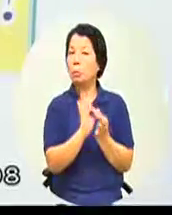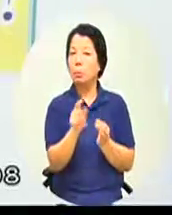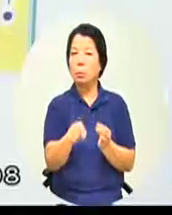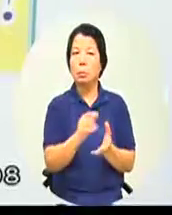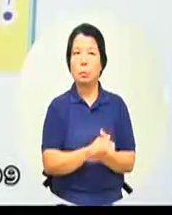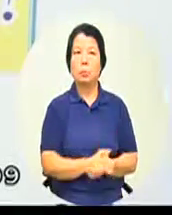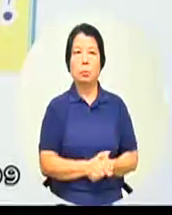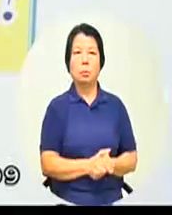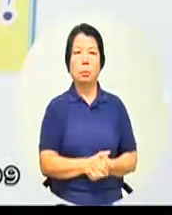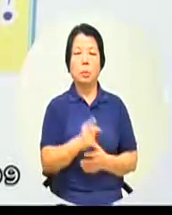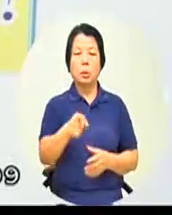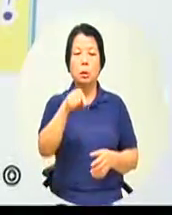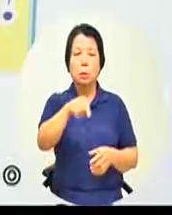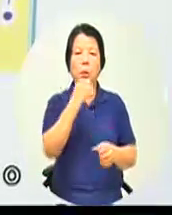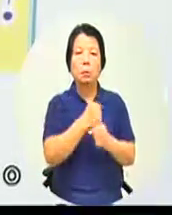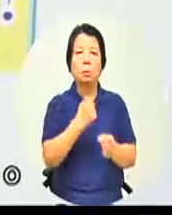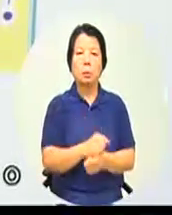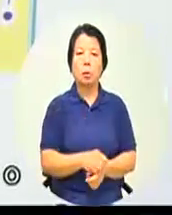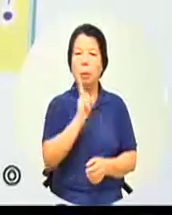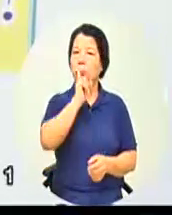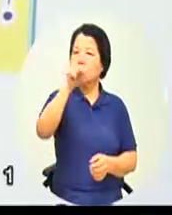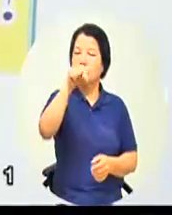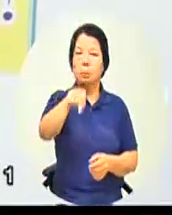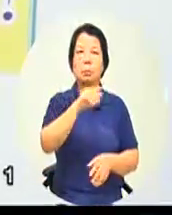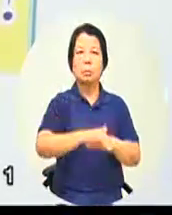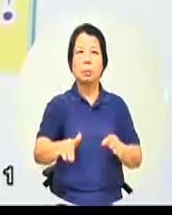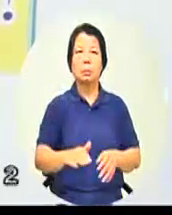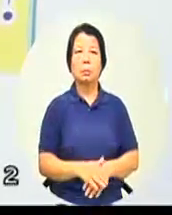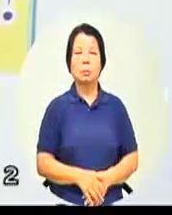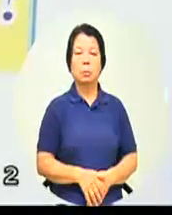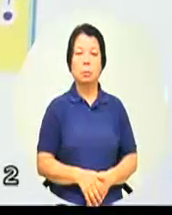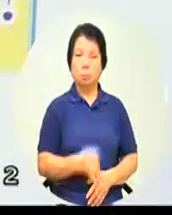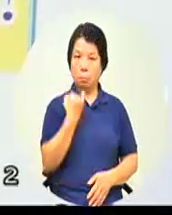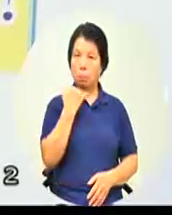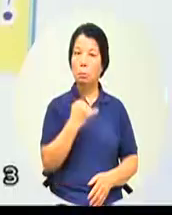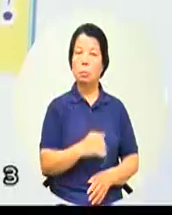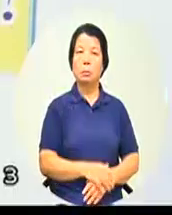恁也安尼做吼，人要甲你告啊！你讲可以告你，